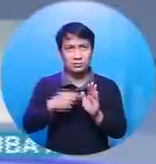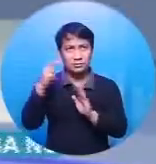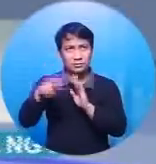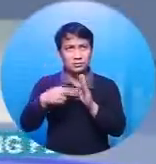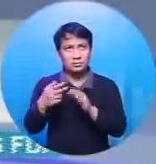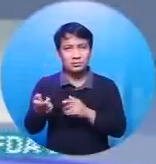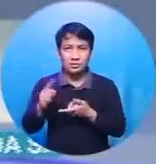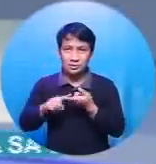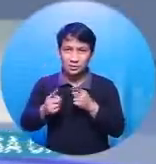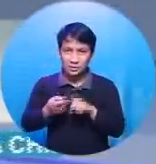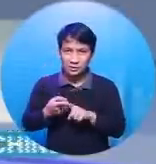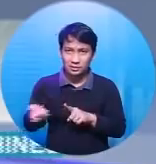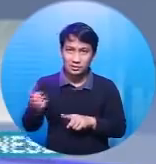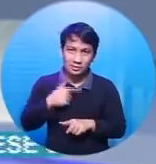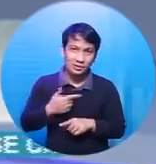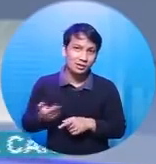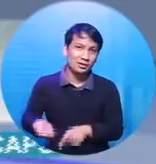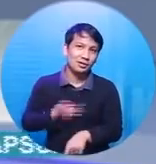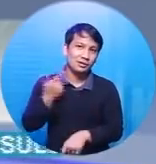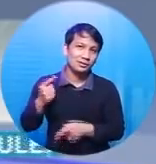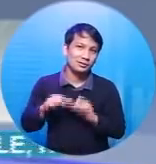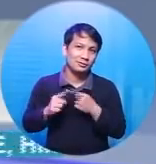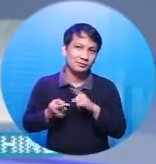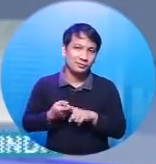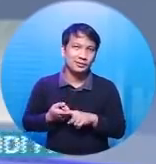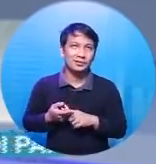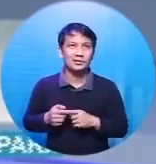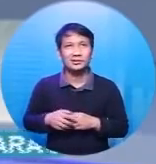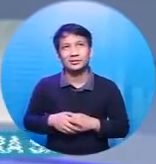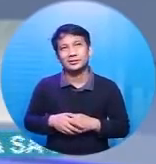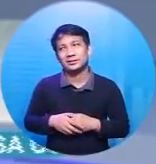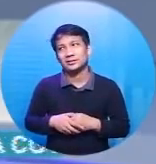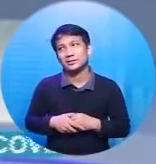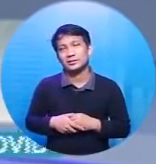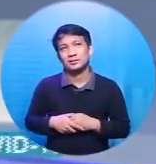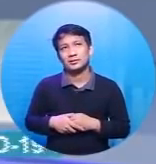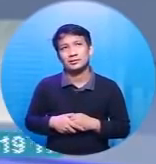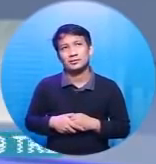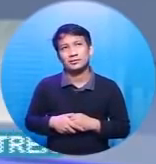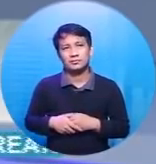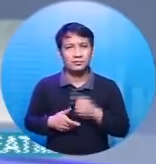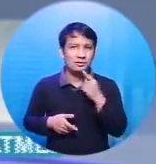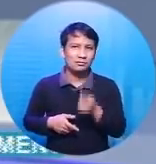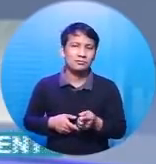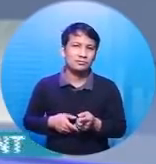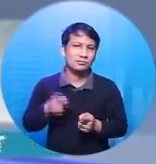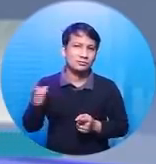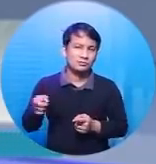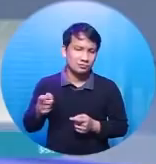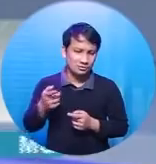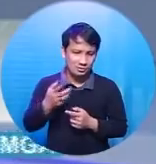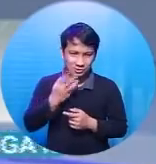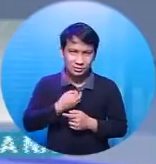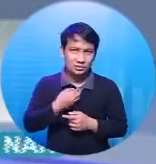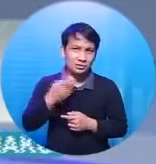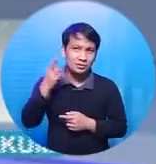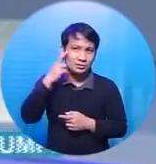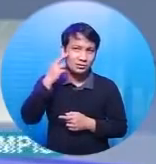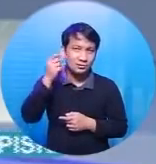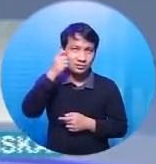Magkaibigan tayo, magkakilala tayo, matagal tayo magkakilala. Diba? Hindi po, si ano ka po eh. Sino ako? Sir